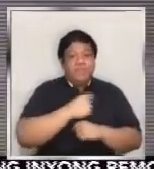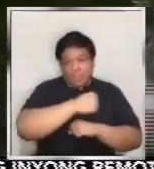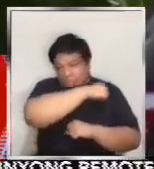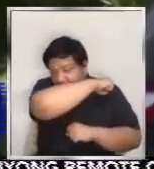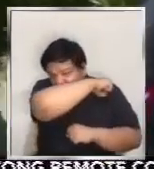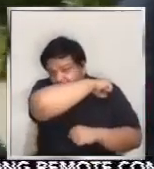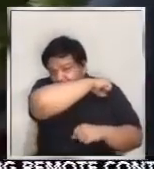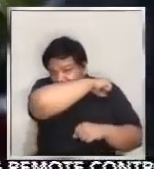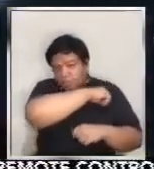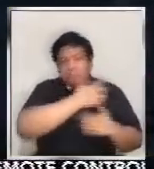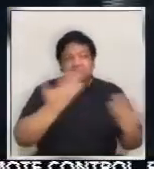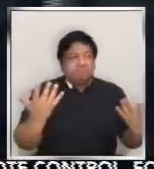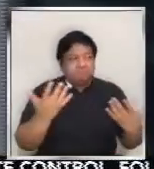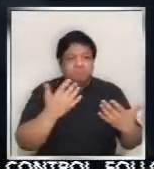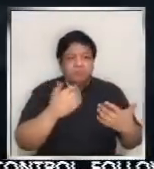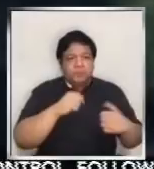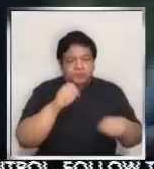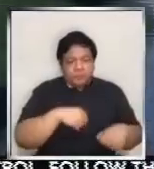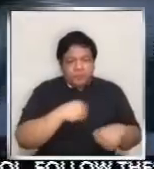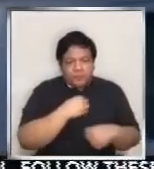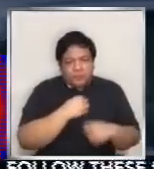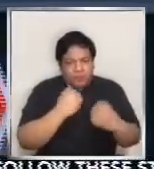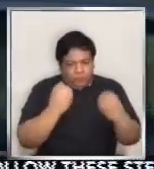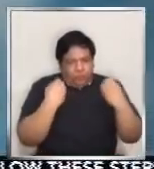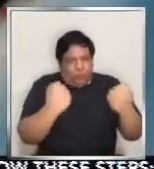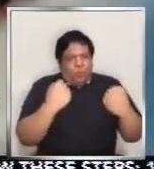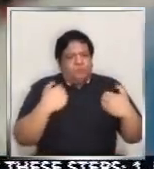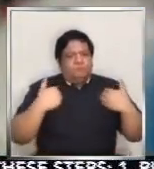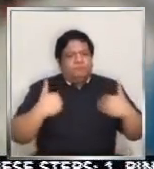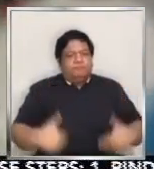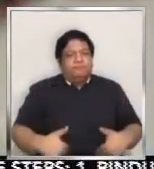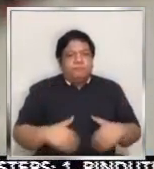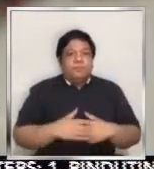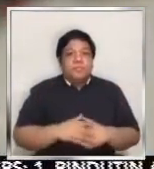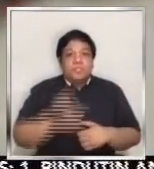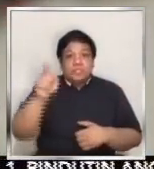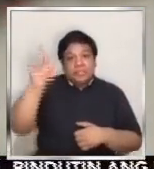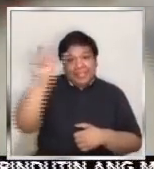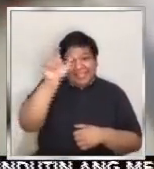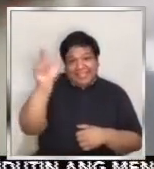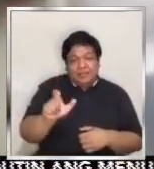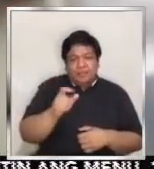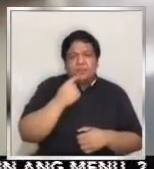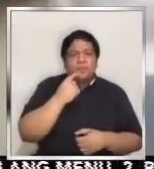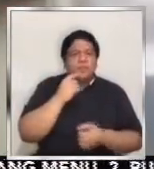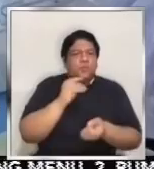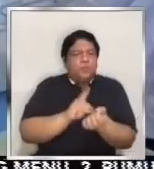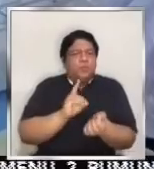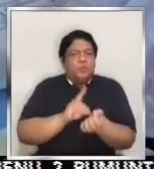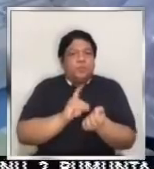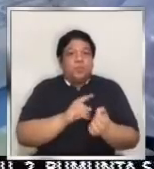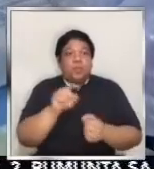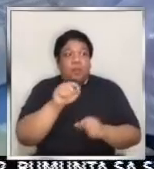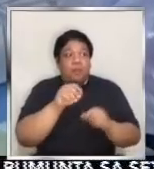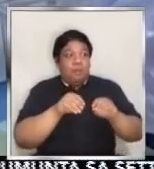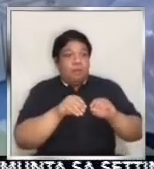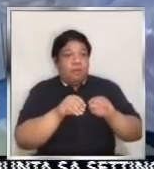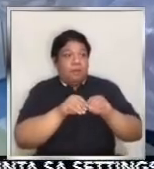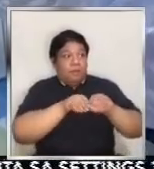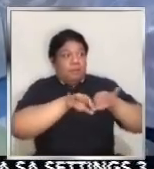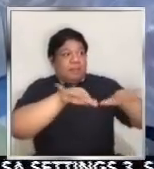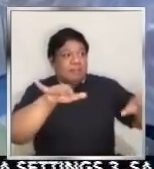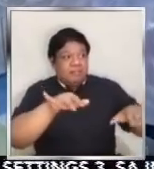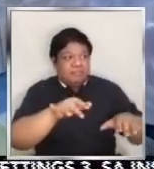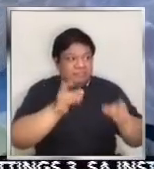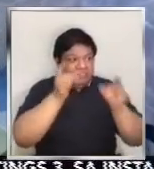resistensya. Sa Italy, 2 doktor ang nagsabing nabawasan na ang bagsik ng virus. Nabawasan daw ang viral load o dami